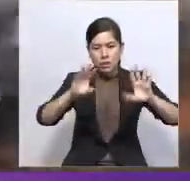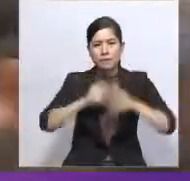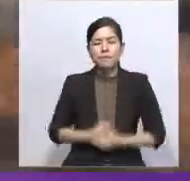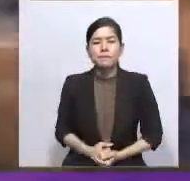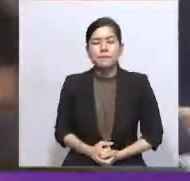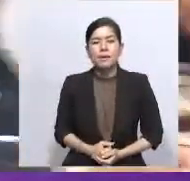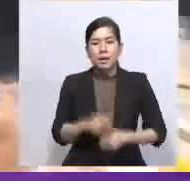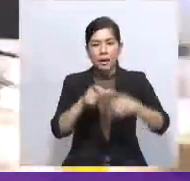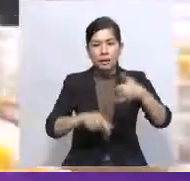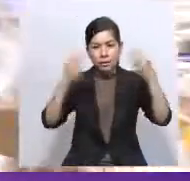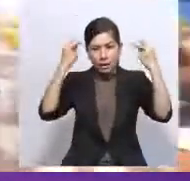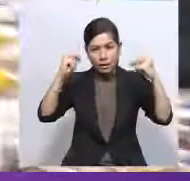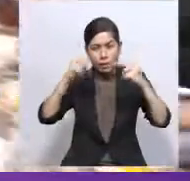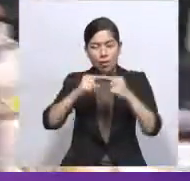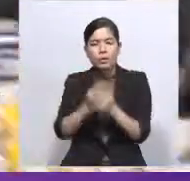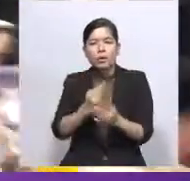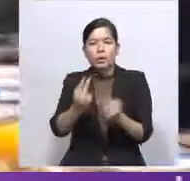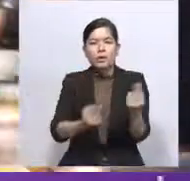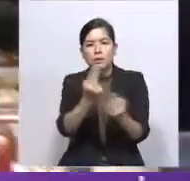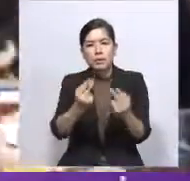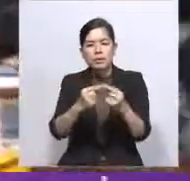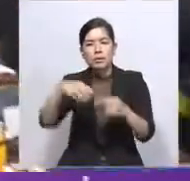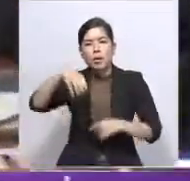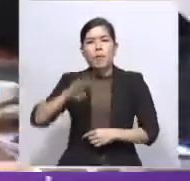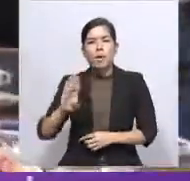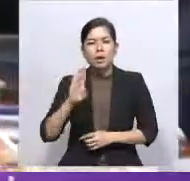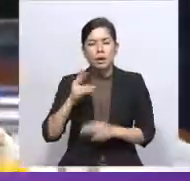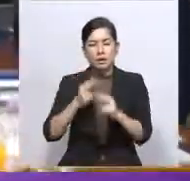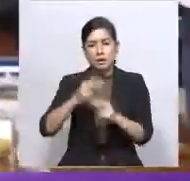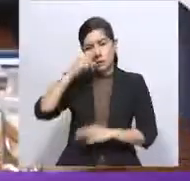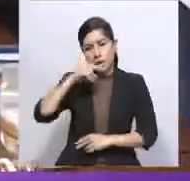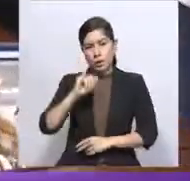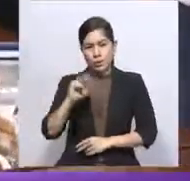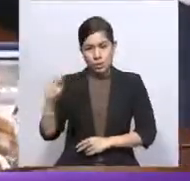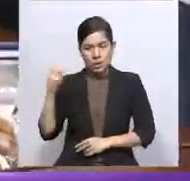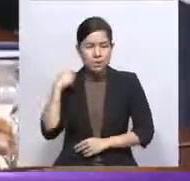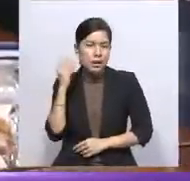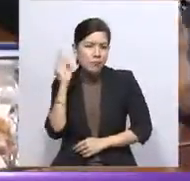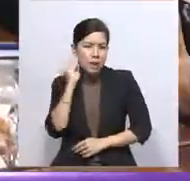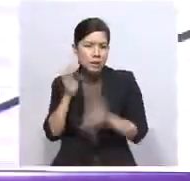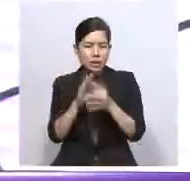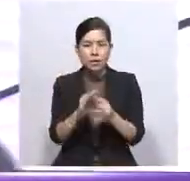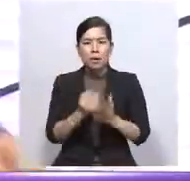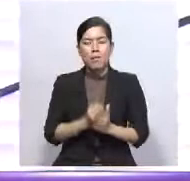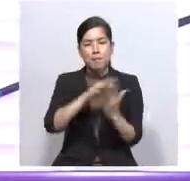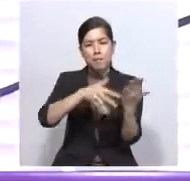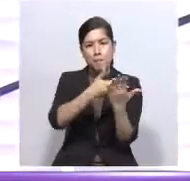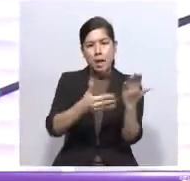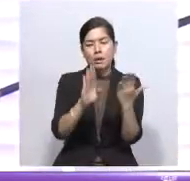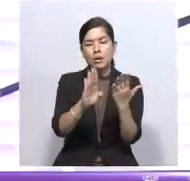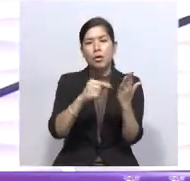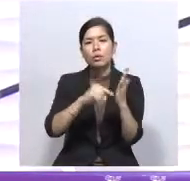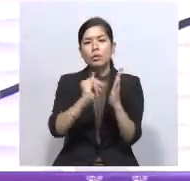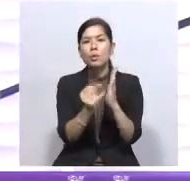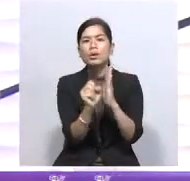รัฐมนตรีได้เยี่ยมชมบริษัทไทยยูเนี่ยนกรุ๊ปจำกัดมหาชนโดยได้รับฟังรายงานแนวทางการพัฒนาสมุทรสาครให้เป็นฮับ